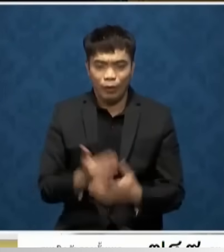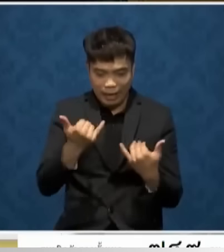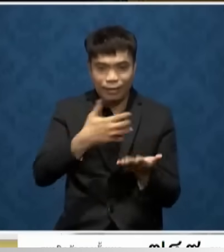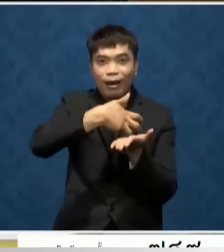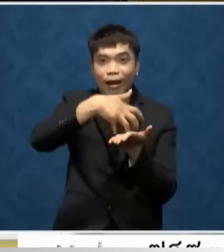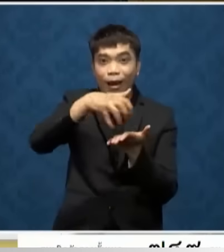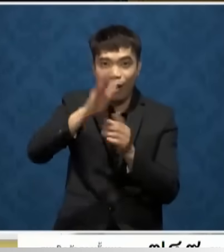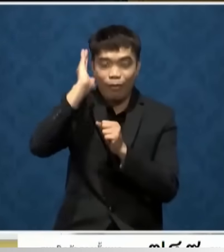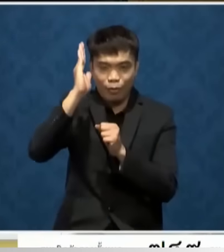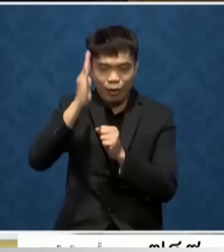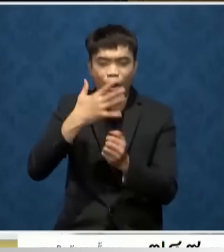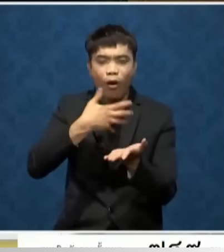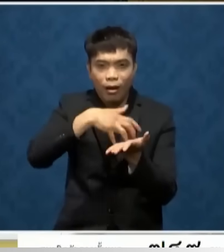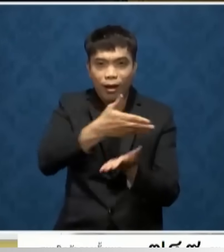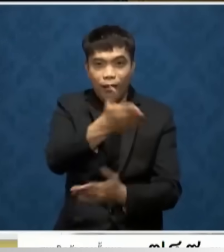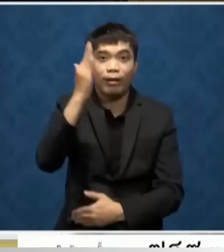ประธานว่